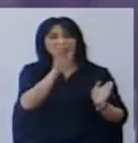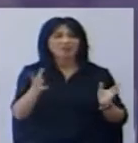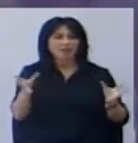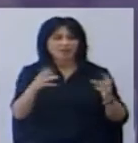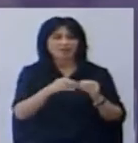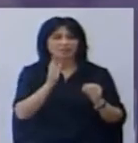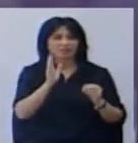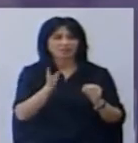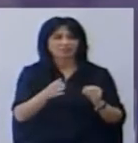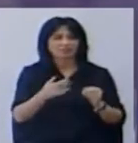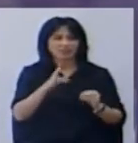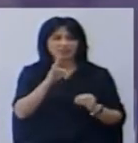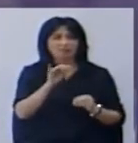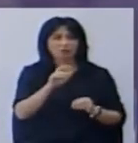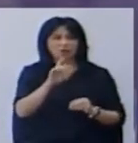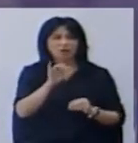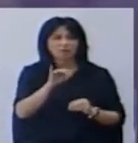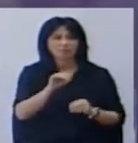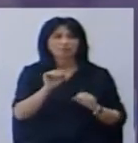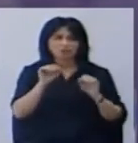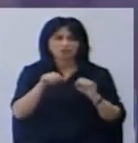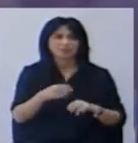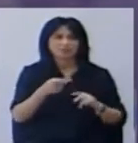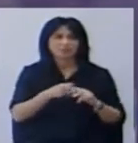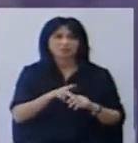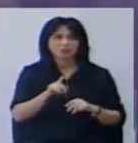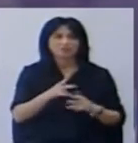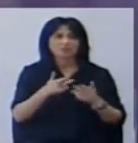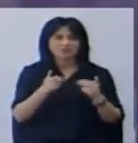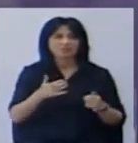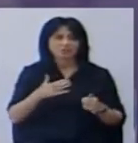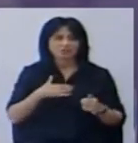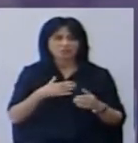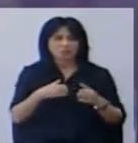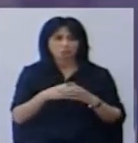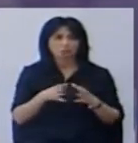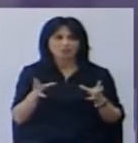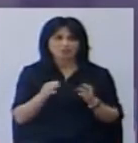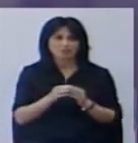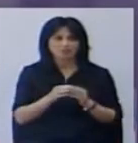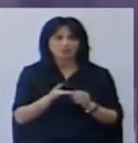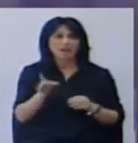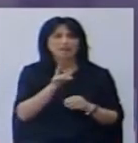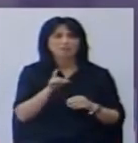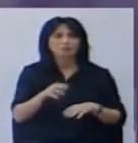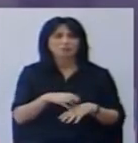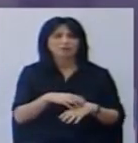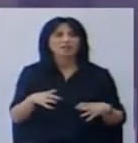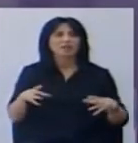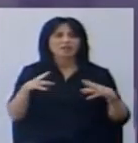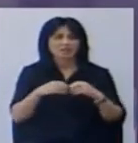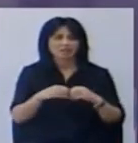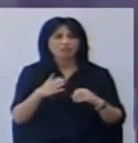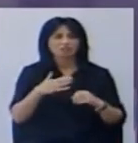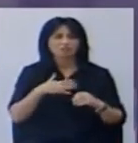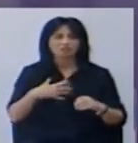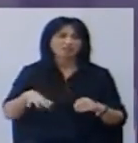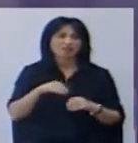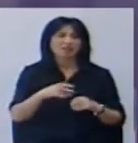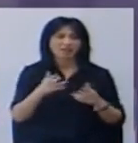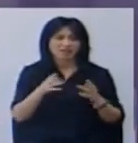ერთად იქნებით. მე ნატო ქათამაძე შევძლებ იმას, რომ დიახ, ჩემს გუნდთან ერთად, რესპუბლიკურ პარტიასთან ერთად, ჩვენ